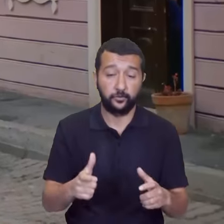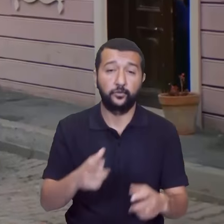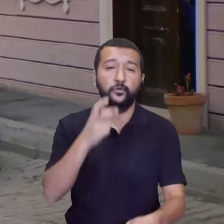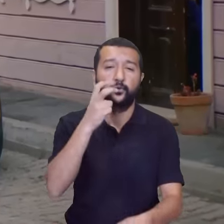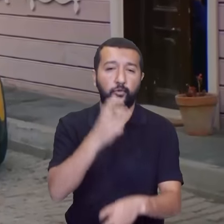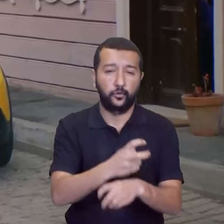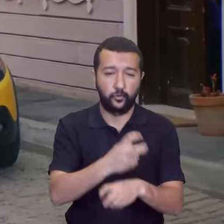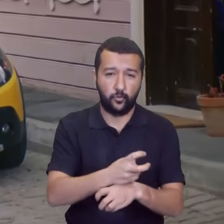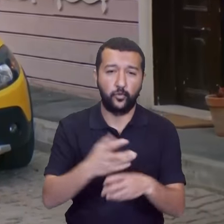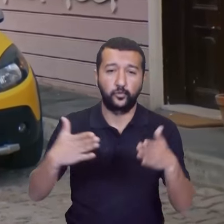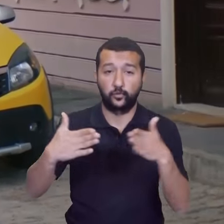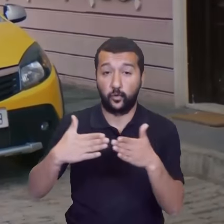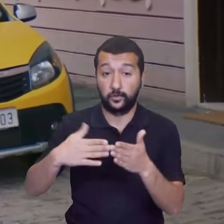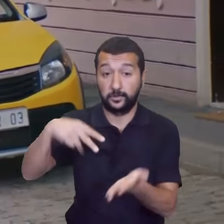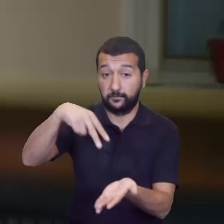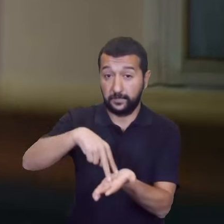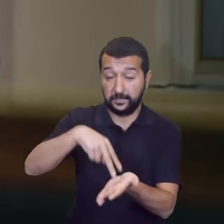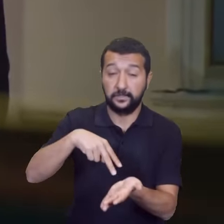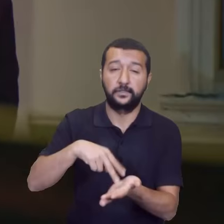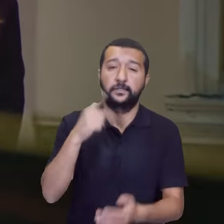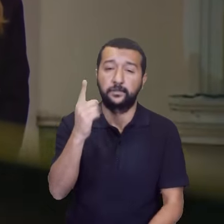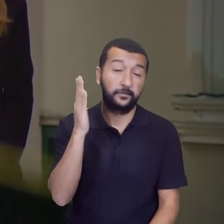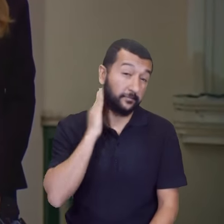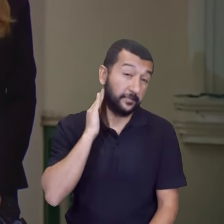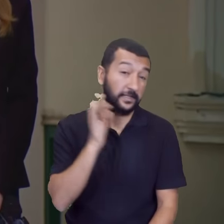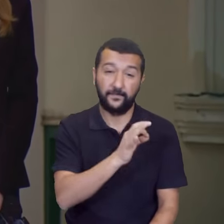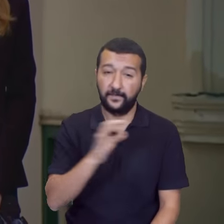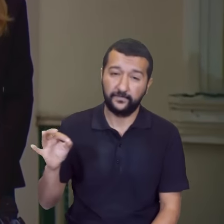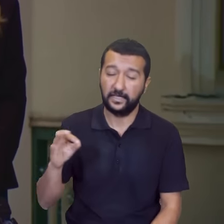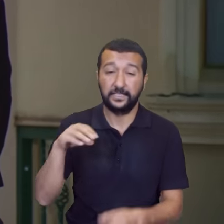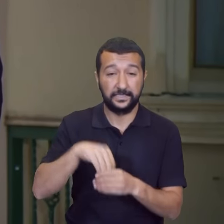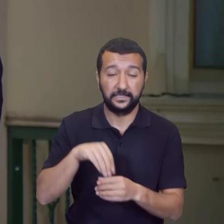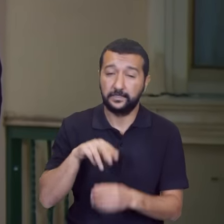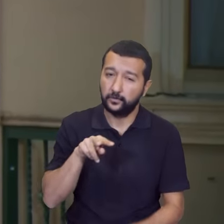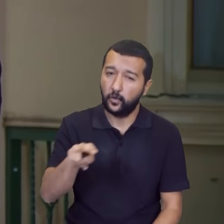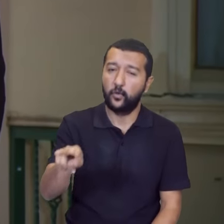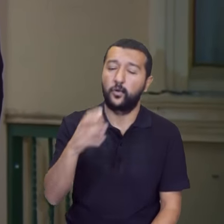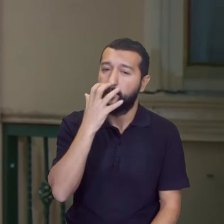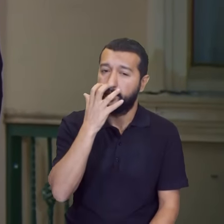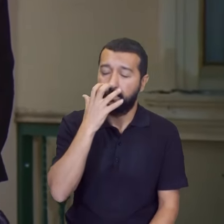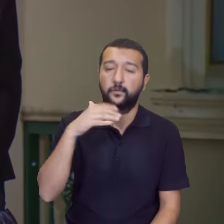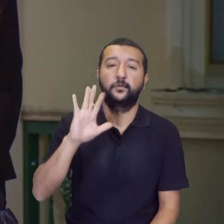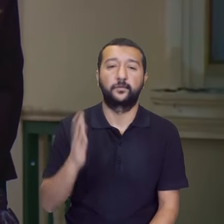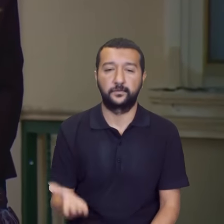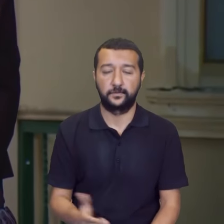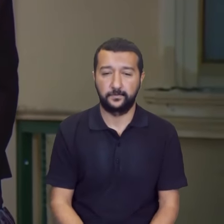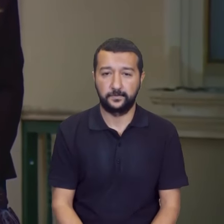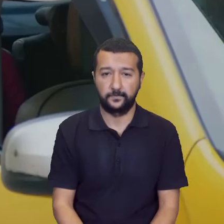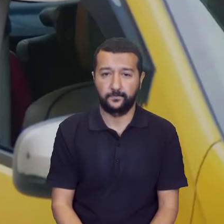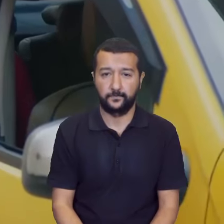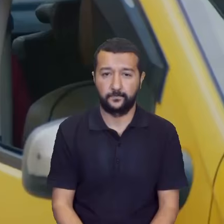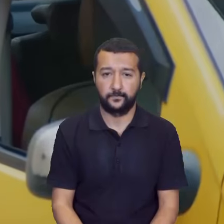Hangimiz bir kuytu köşe başı? Bir vefasız için yol gördü. Hale